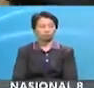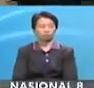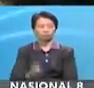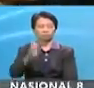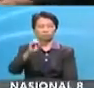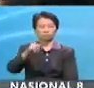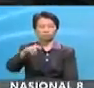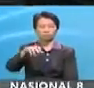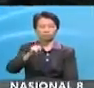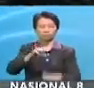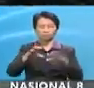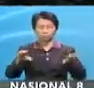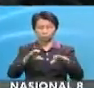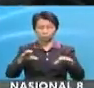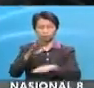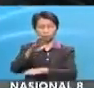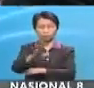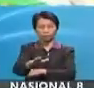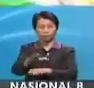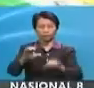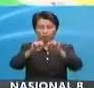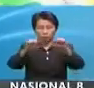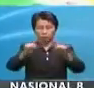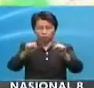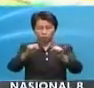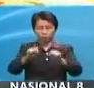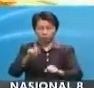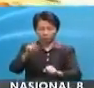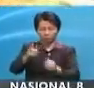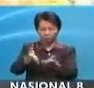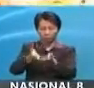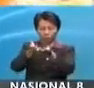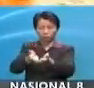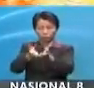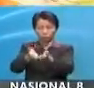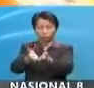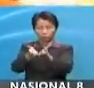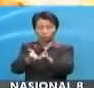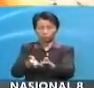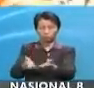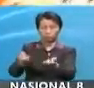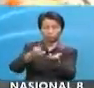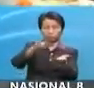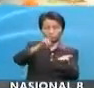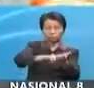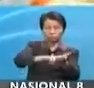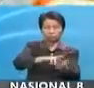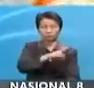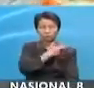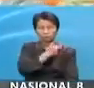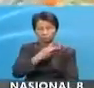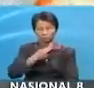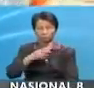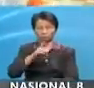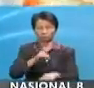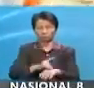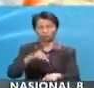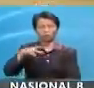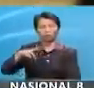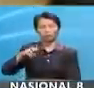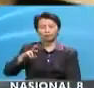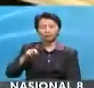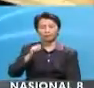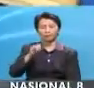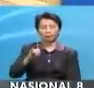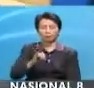Operasi itu dilakukan pada petang Selasa terhadap sebuah bot kargo berpendaftaran Indonesia di Dermaga Perai.